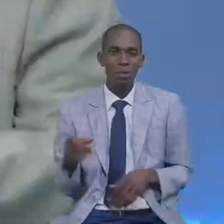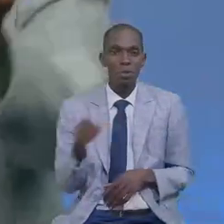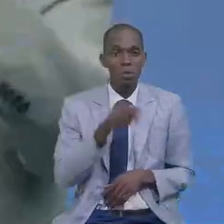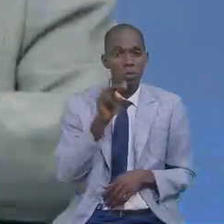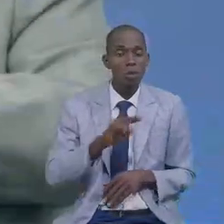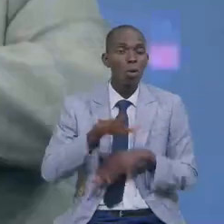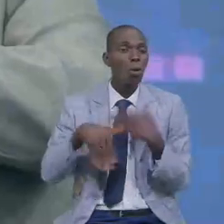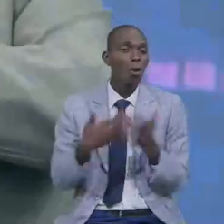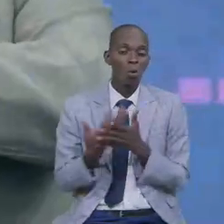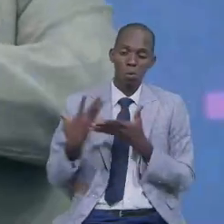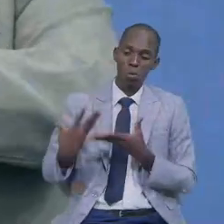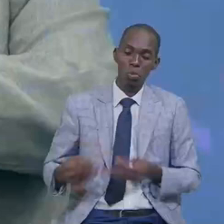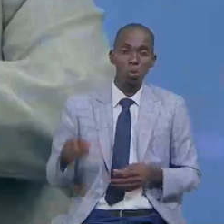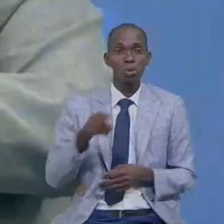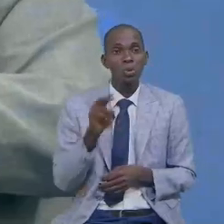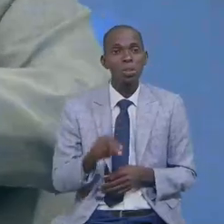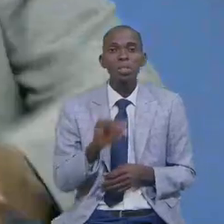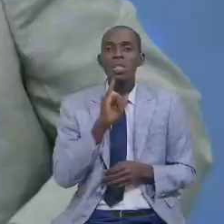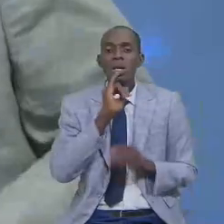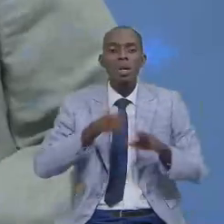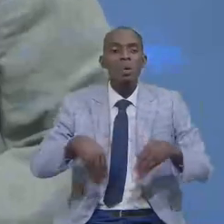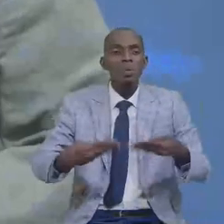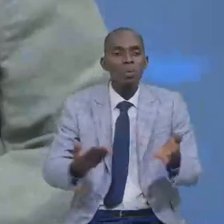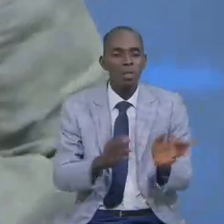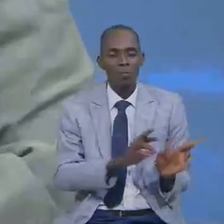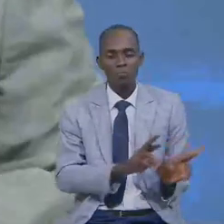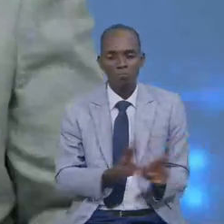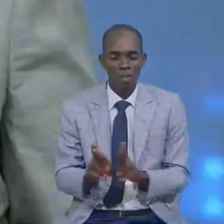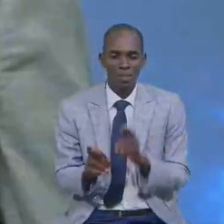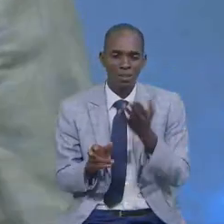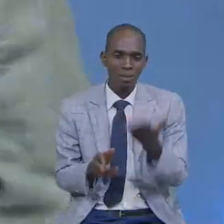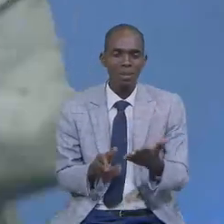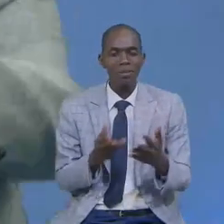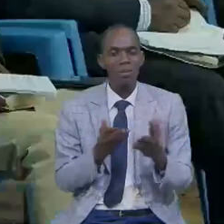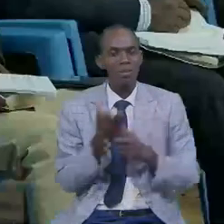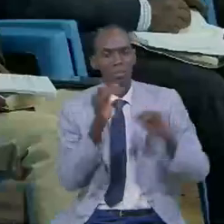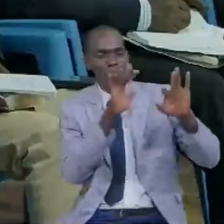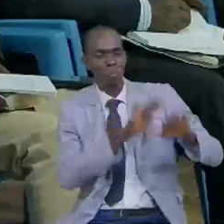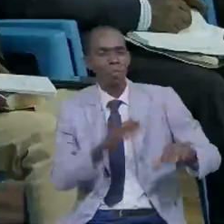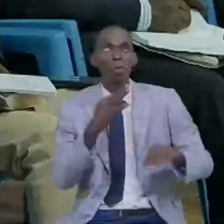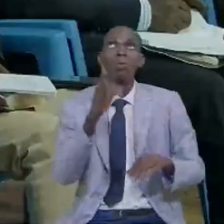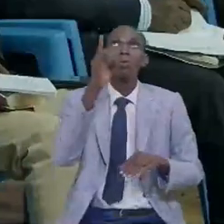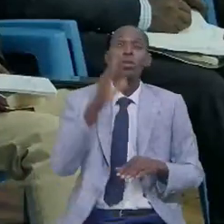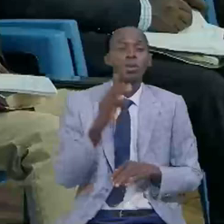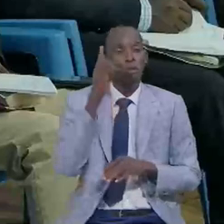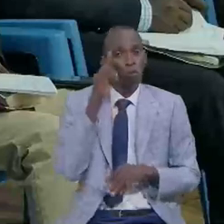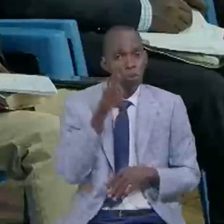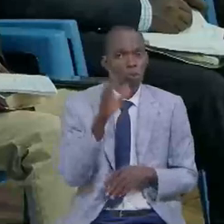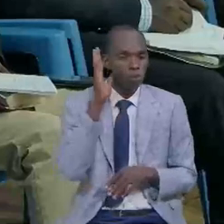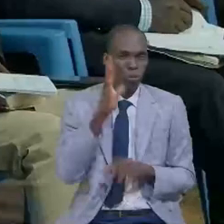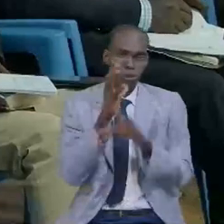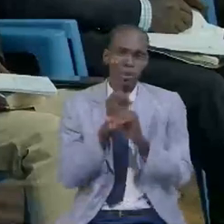toutes les solutions dont tu as besoin, tout est déjà pourvu de façon miséricordieuse pour toi et tu vas les recevoir ce